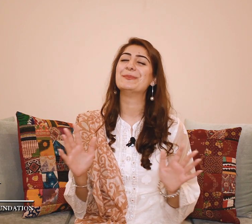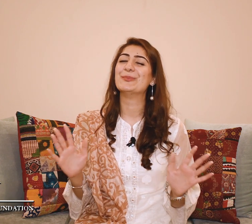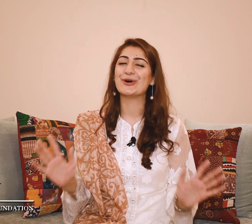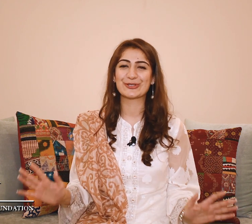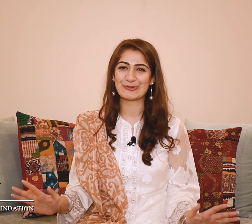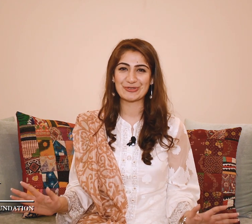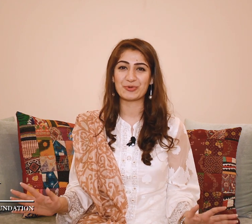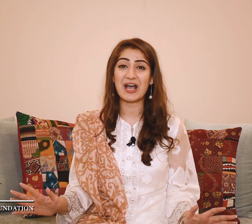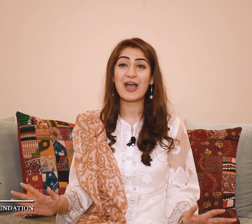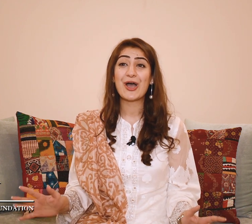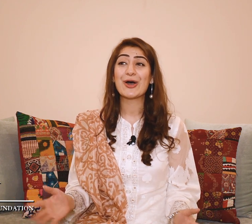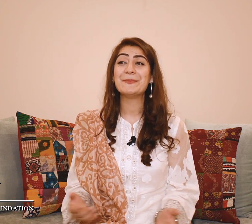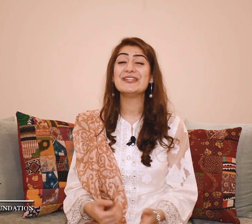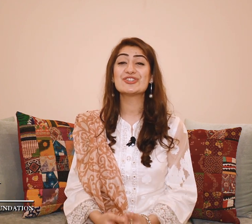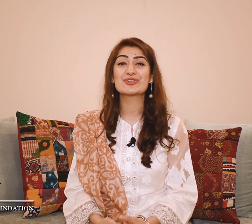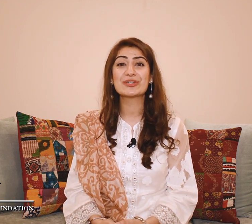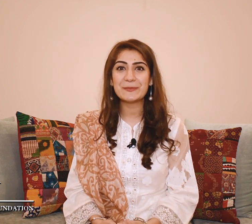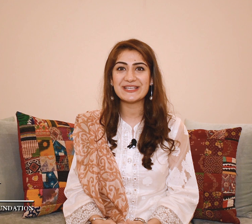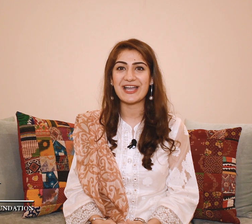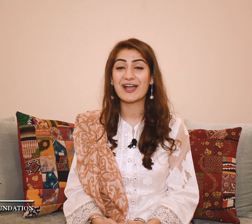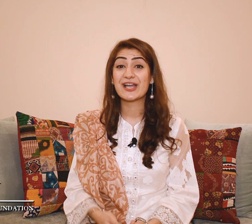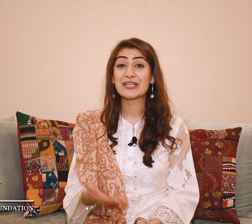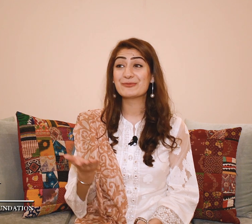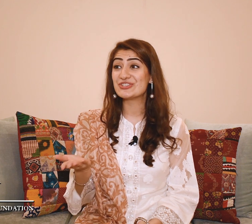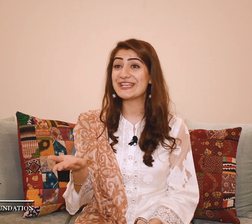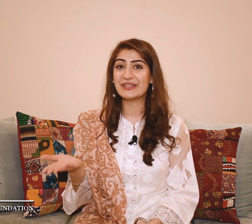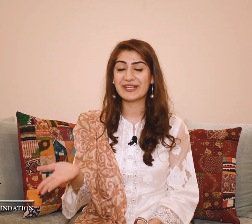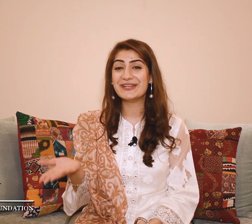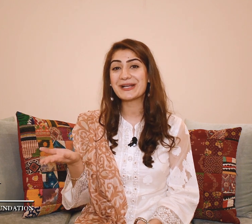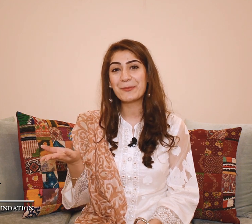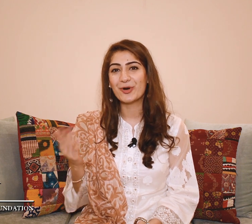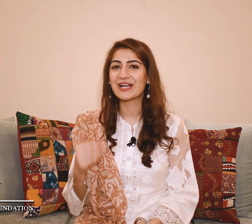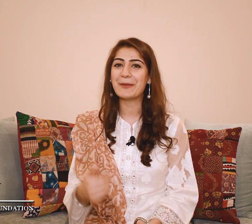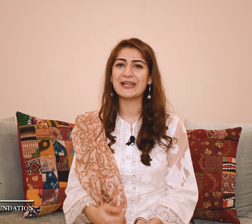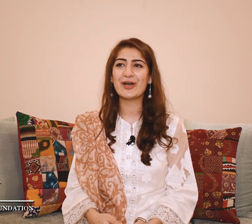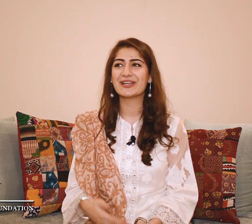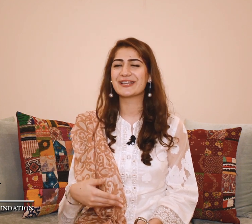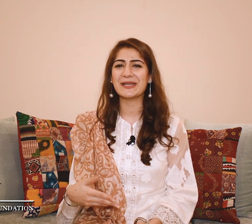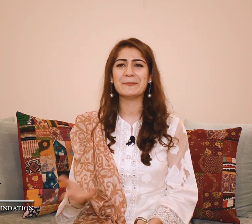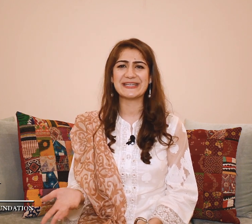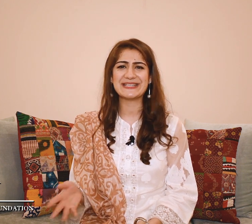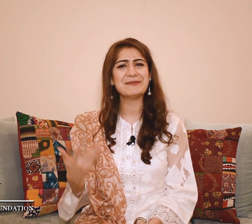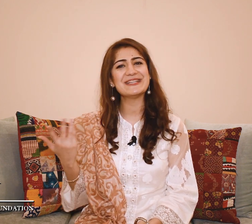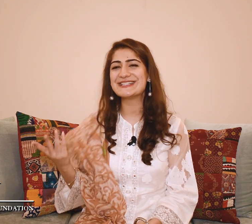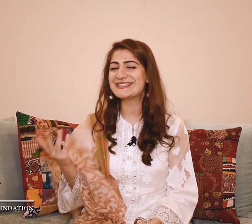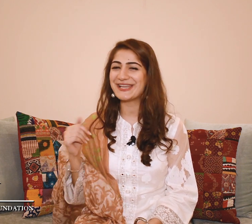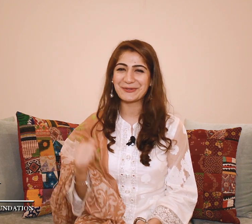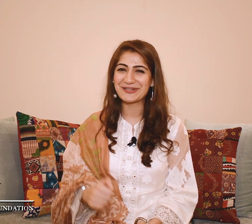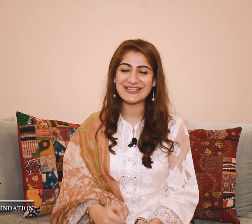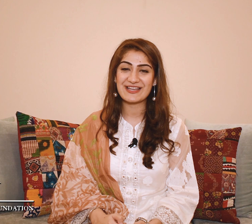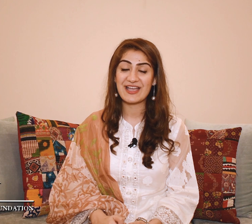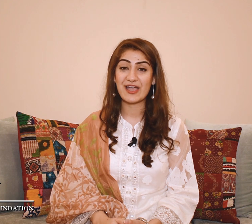मेरा दिल बहुत खुश हुआ था और मिनट स्क्रब किया कि मुझे देखने का मौका मिला और घर बैठी